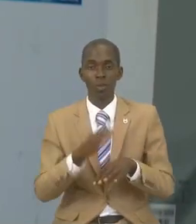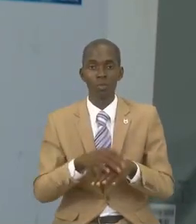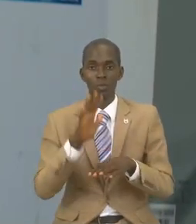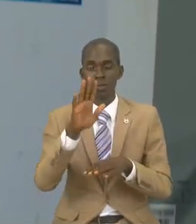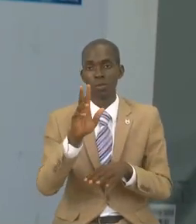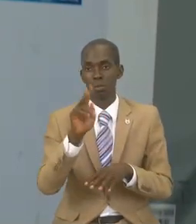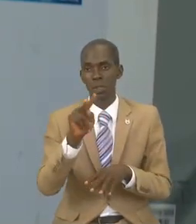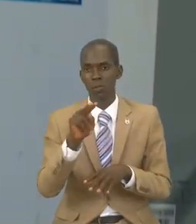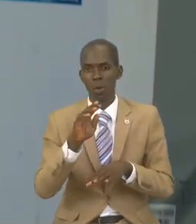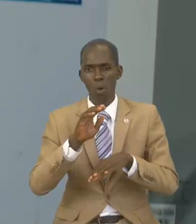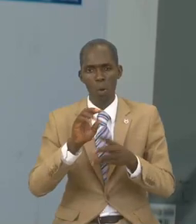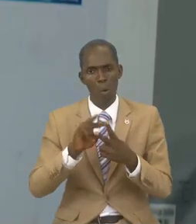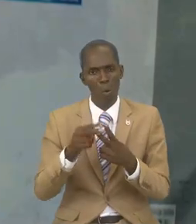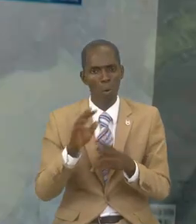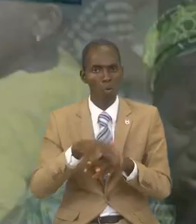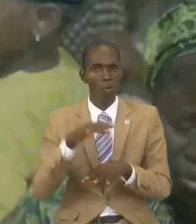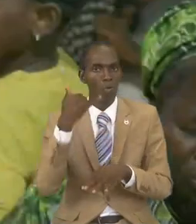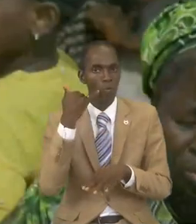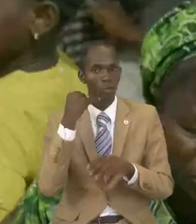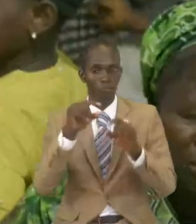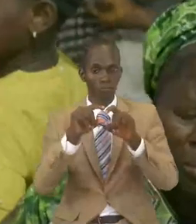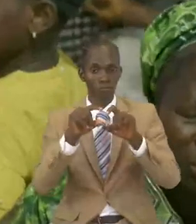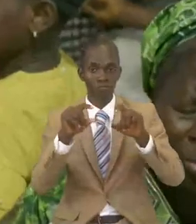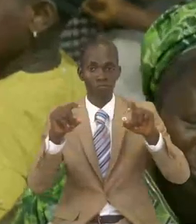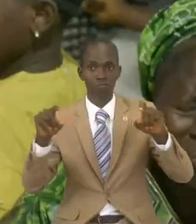Le lien qui s'affiche.